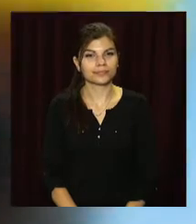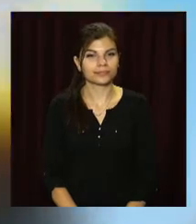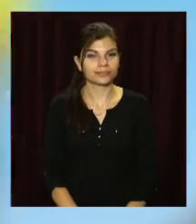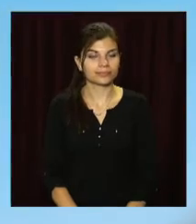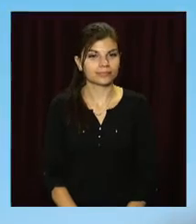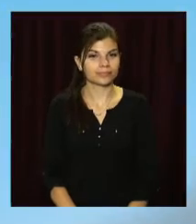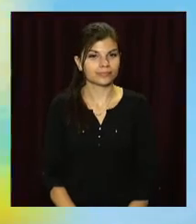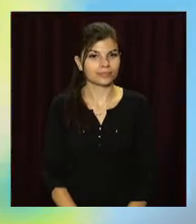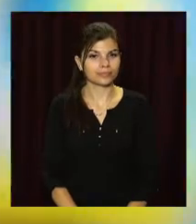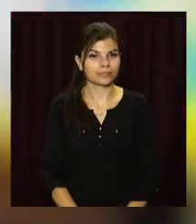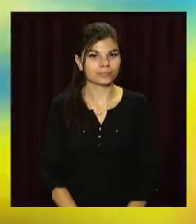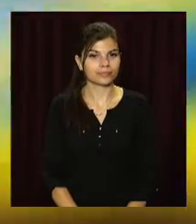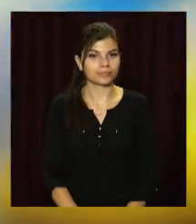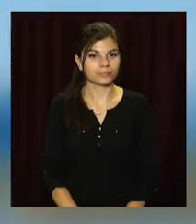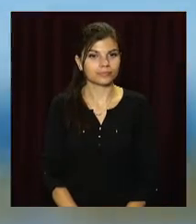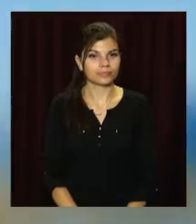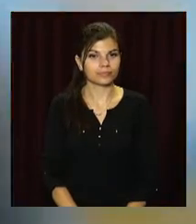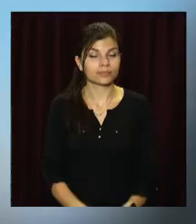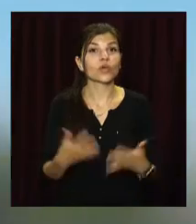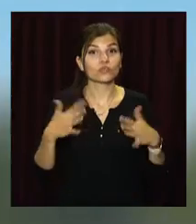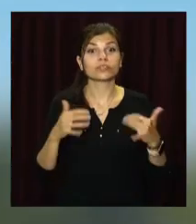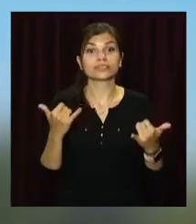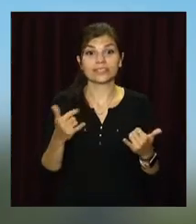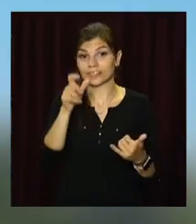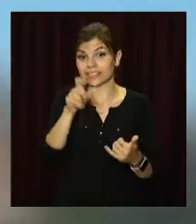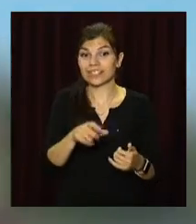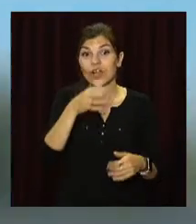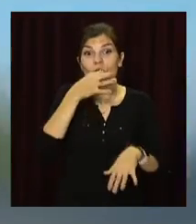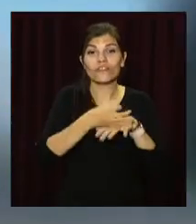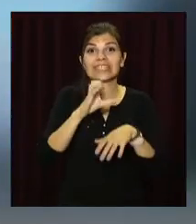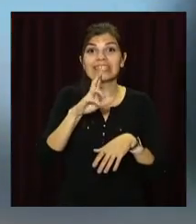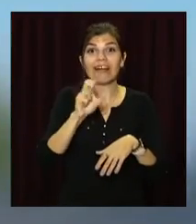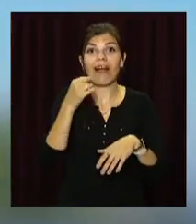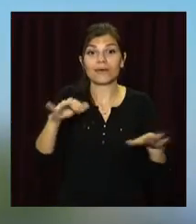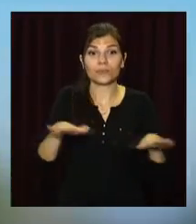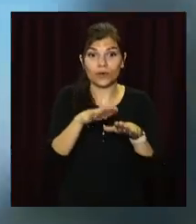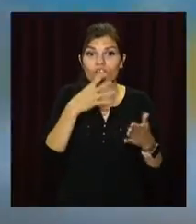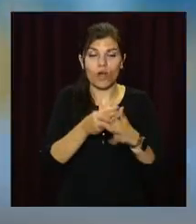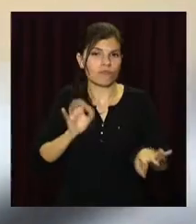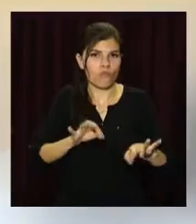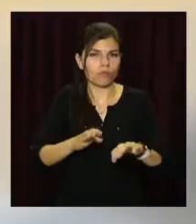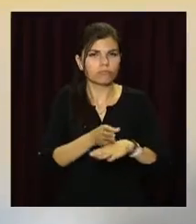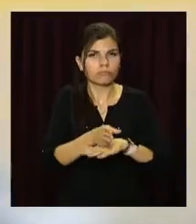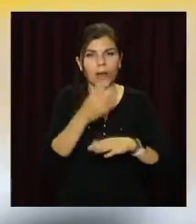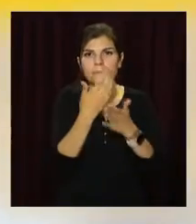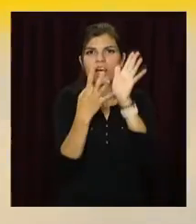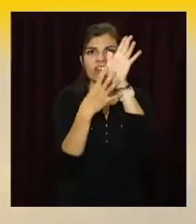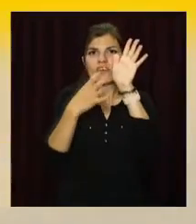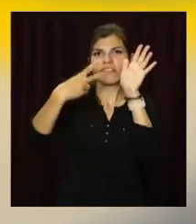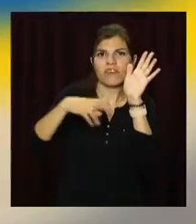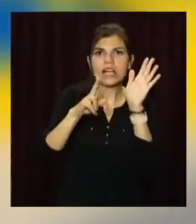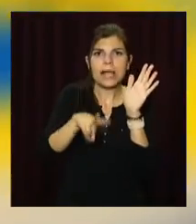Вже зараз фронтмен гурту «Скай» за допомогою свого двоколісного подолав понад 920 кілометрів Україною. Папа